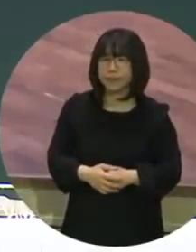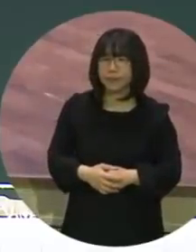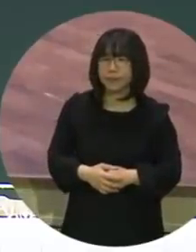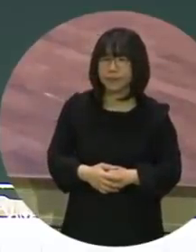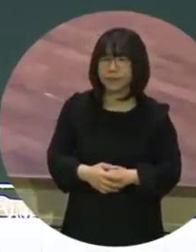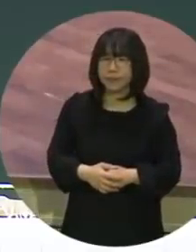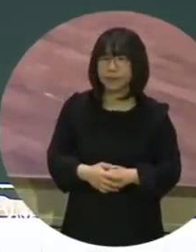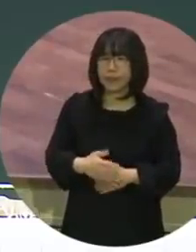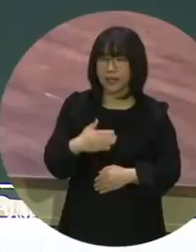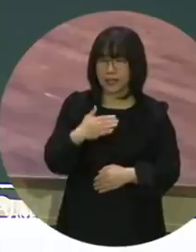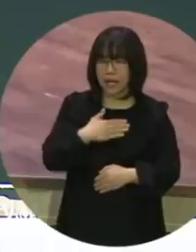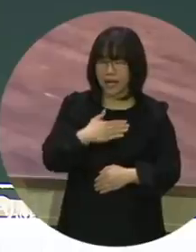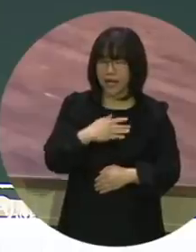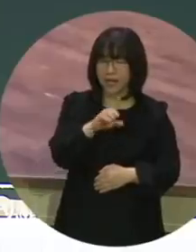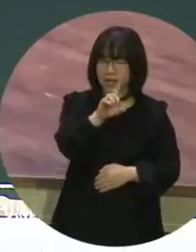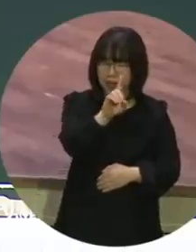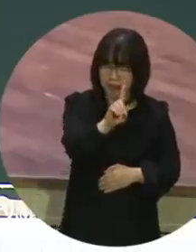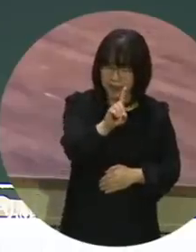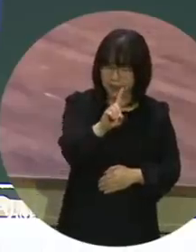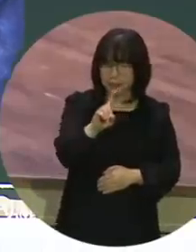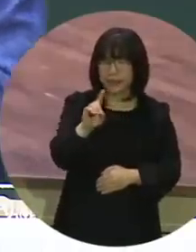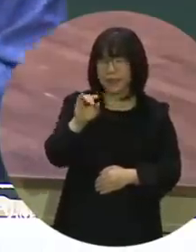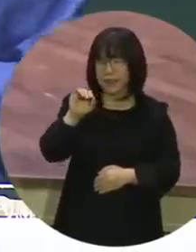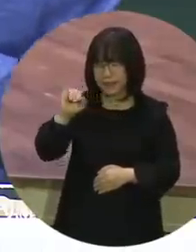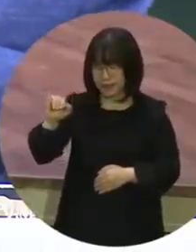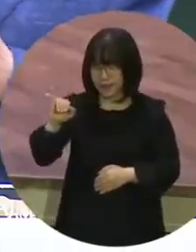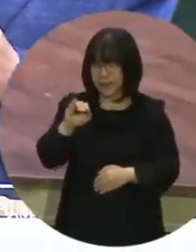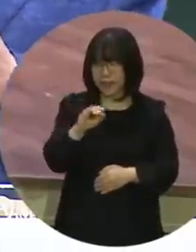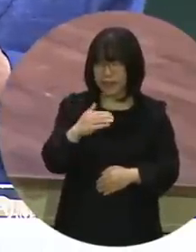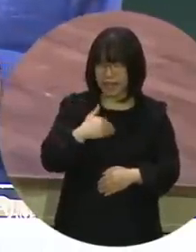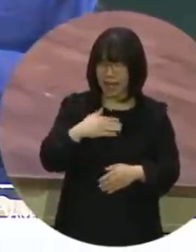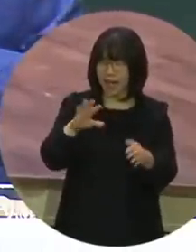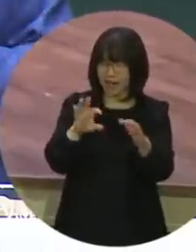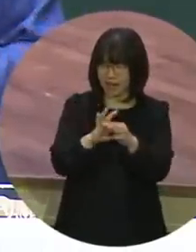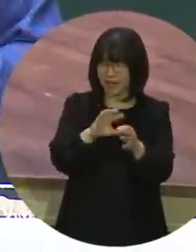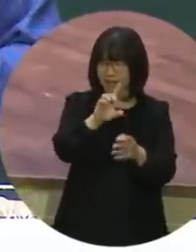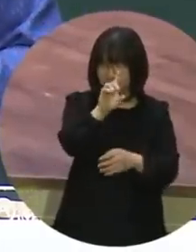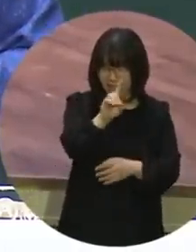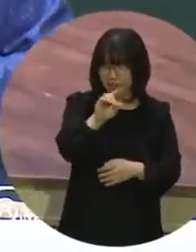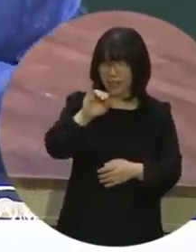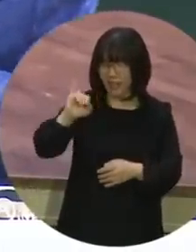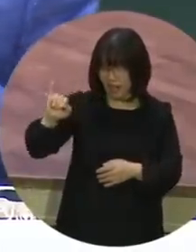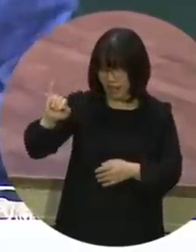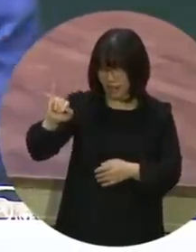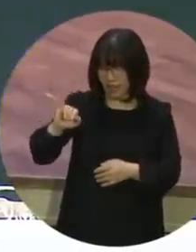드림 이미지. 자, 나의 DI.